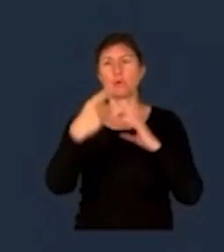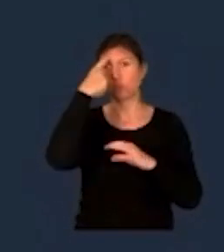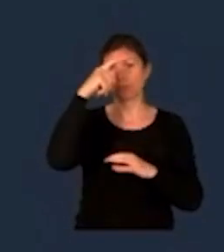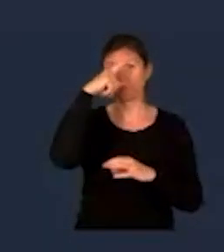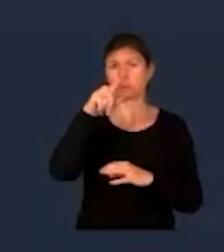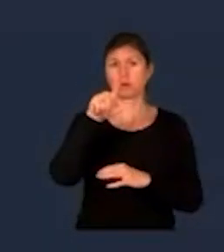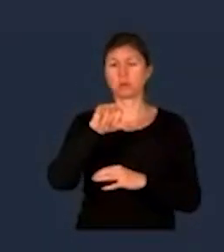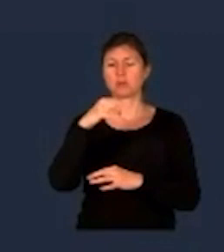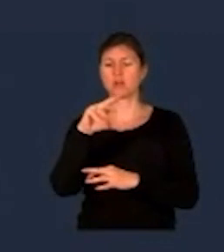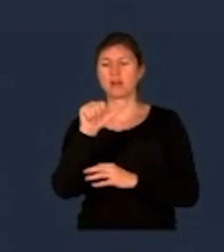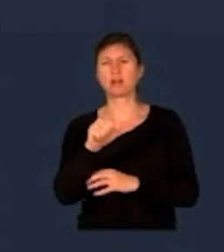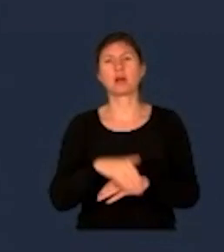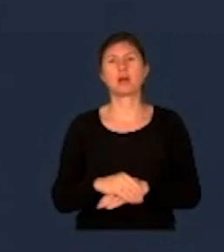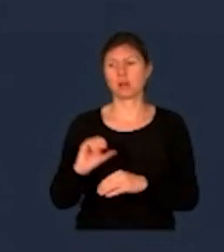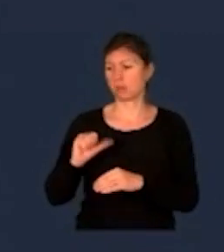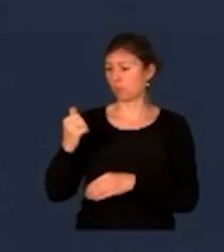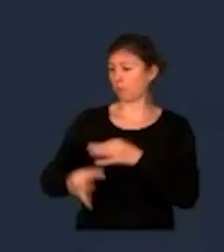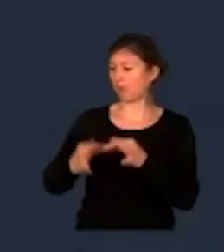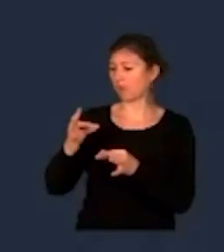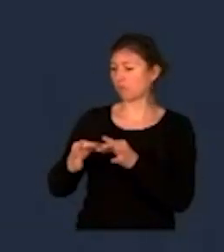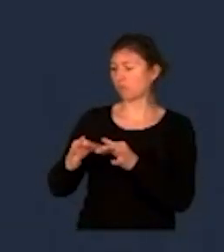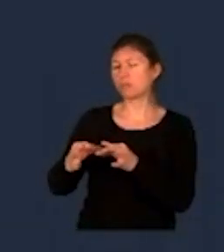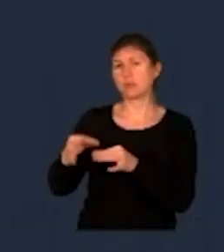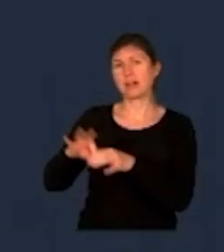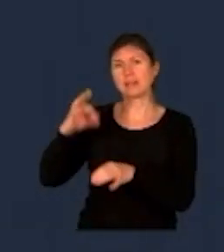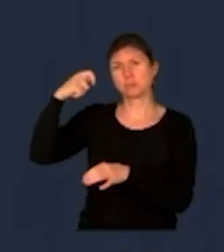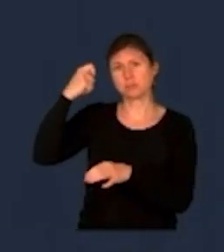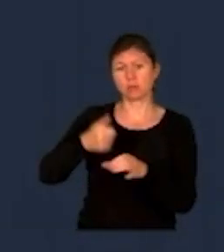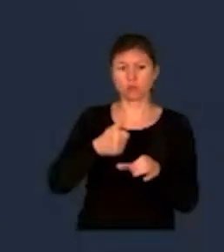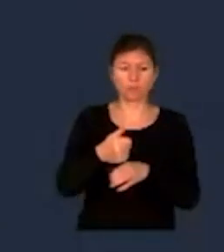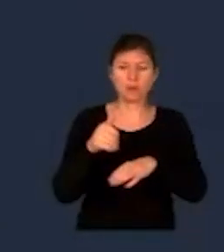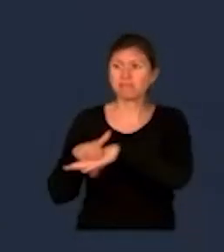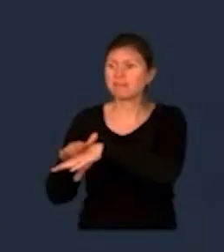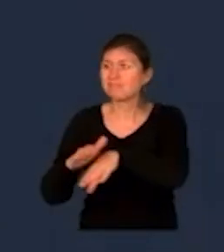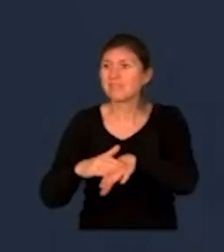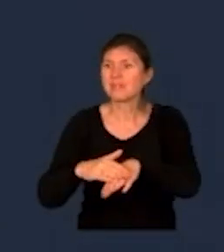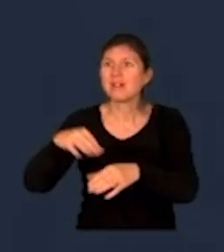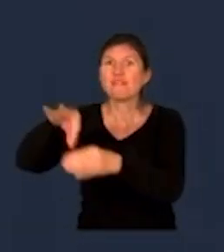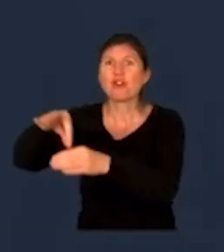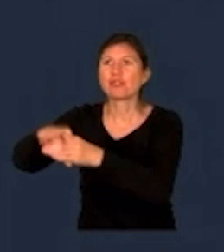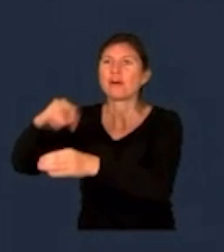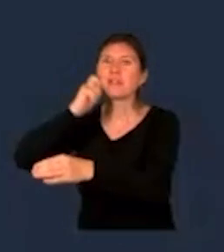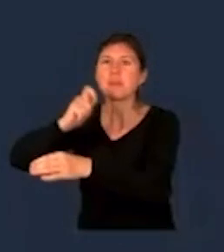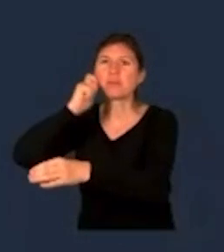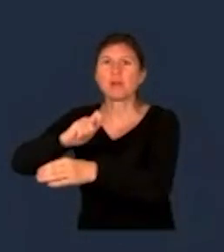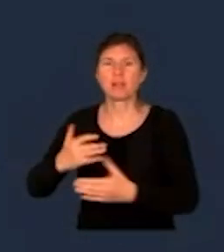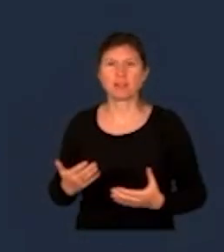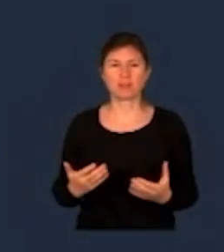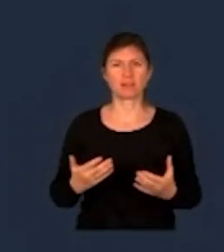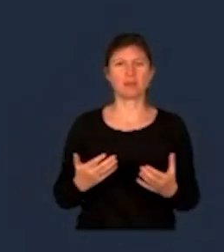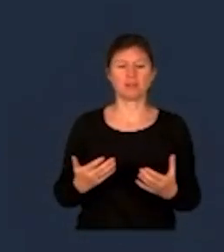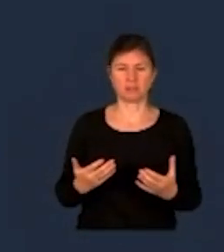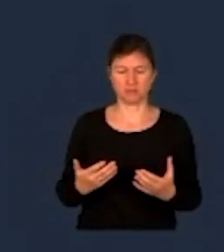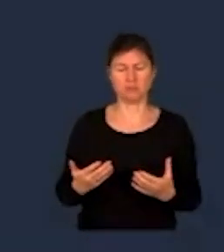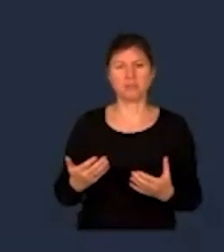qui au terme du premier tour de l'élection présidentielle a appelé à voter pour Emmanuel Macron et qui a selon elle engagé toutes ses forces dans cette bataille